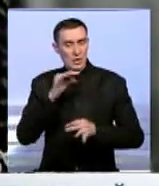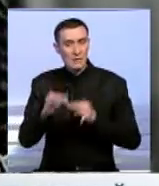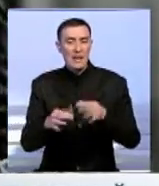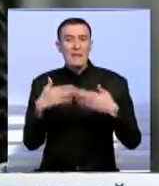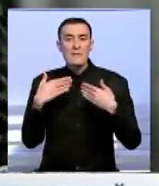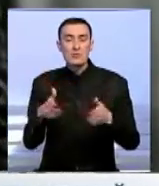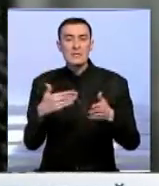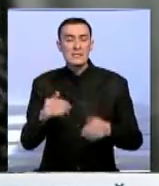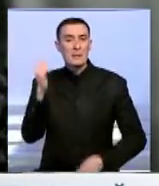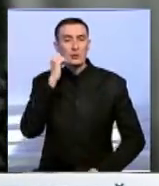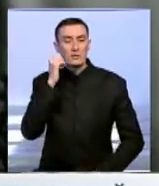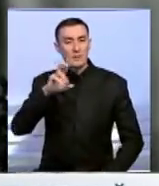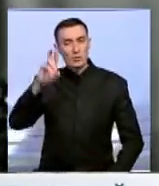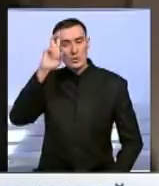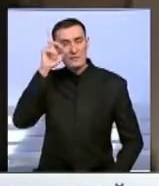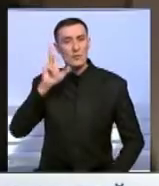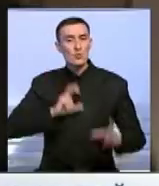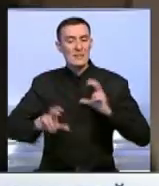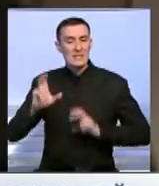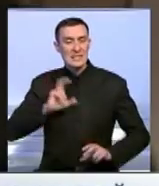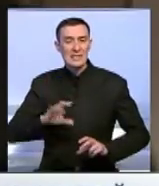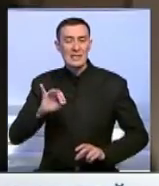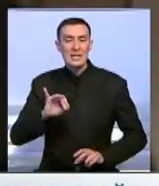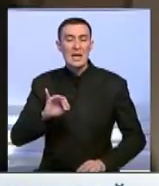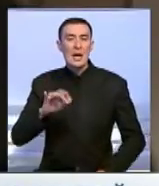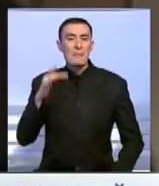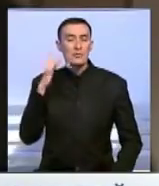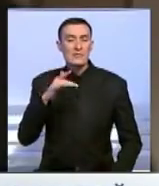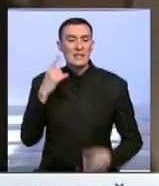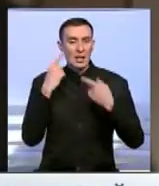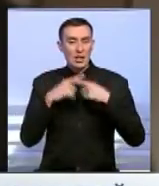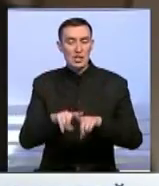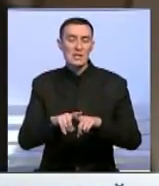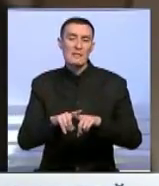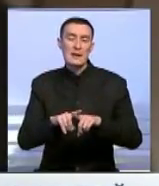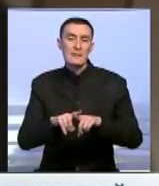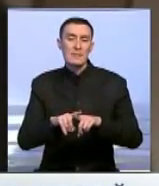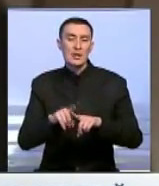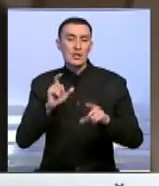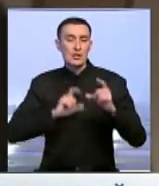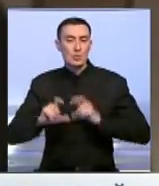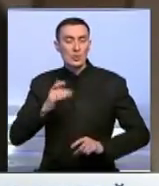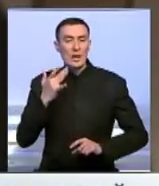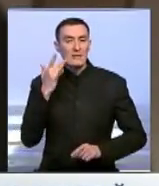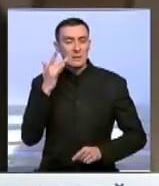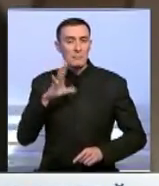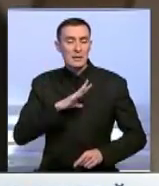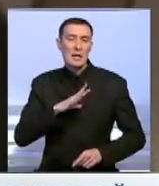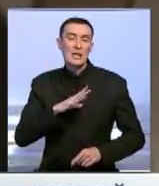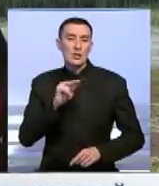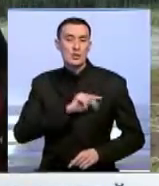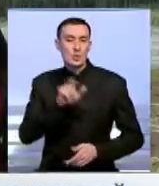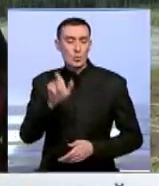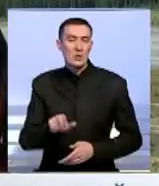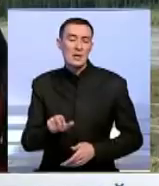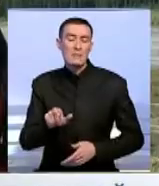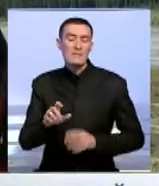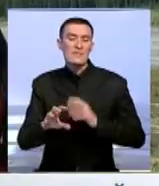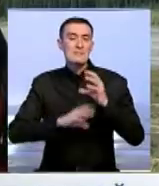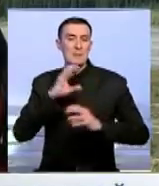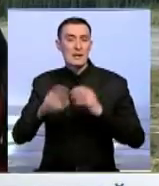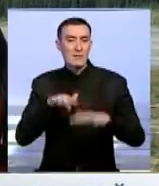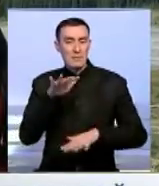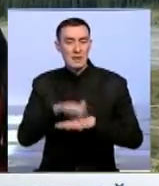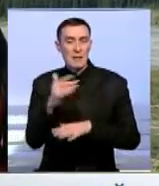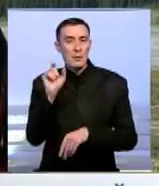Выпускница Московского государственного университета и Массачусетского технологического института была незаменимым сотрудником Всемирного банка.